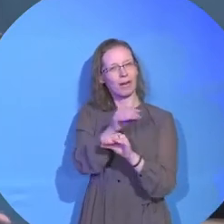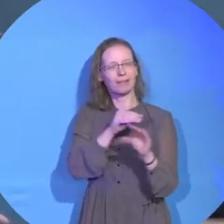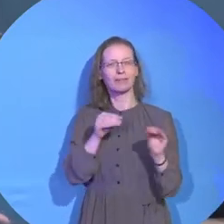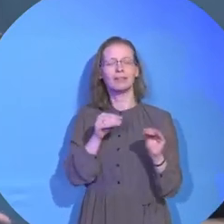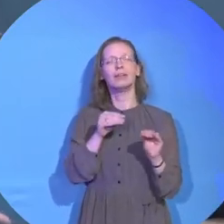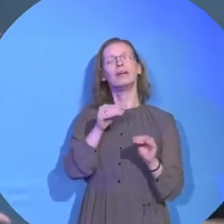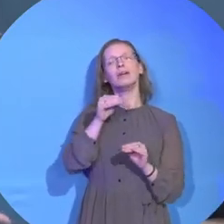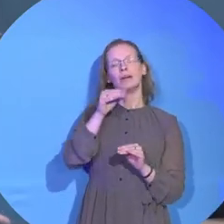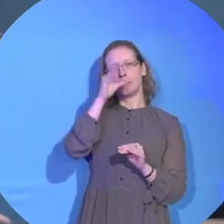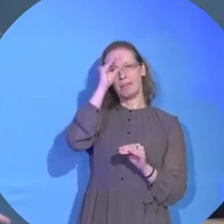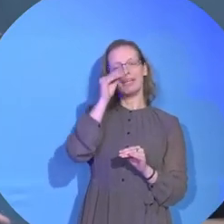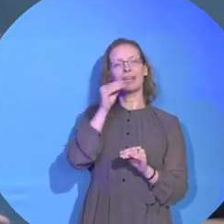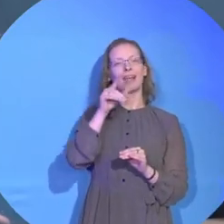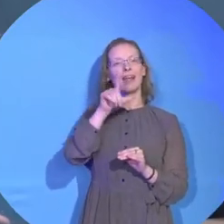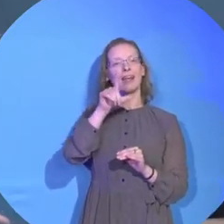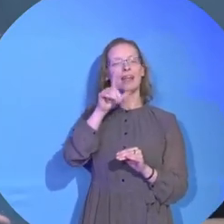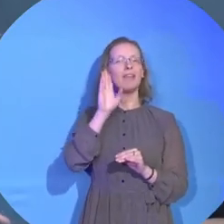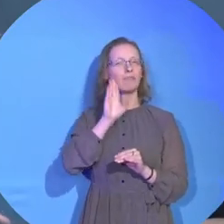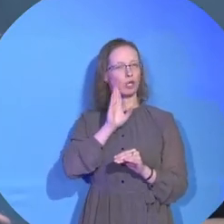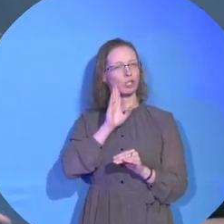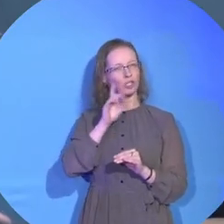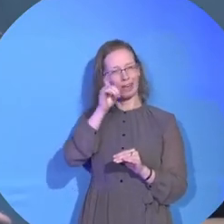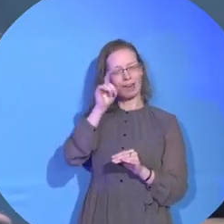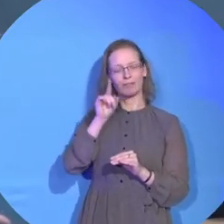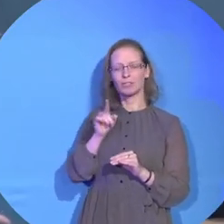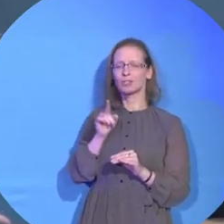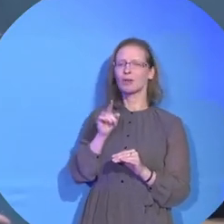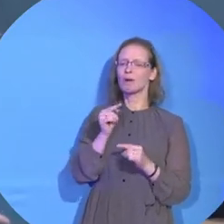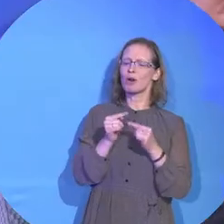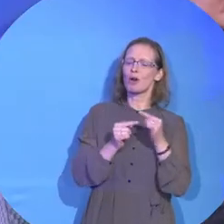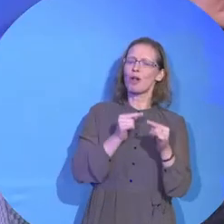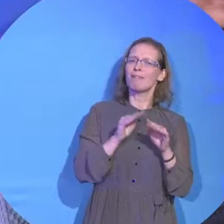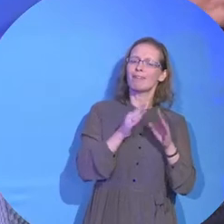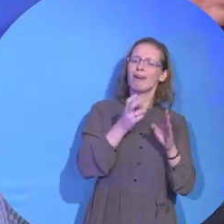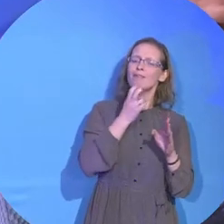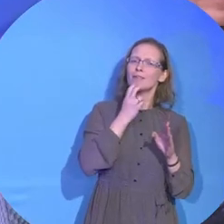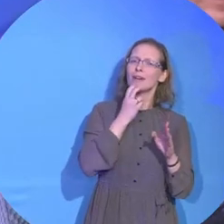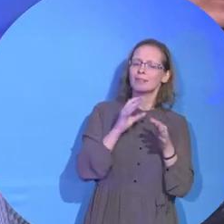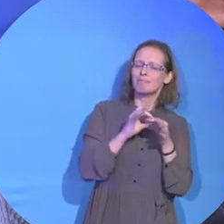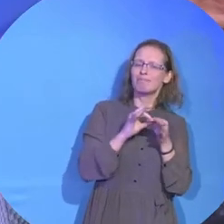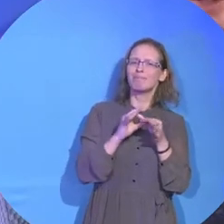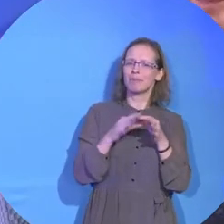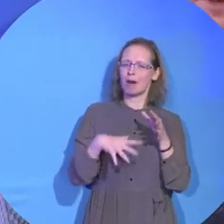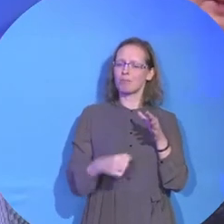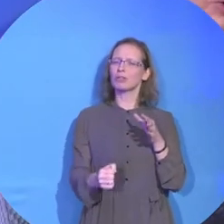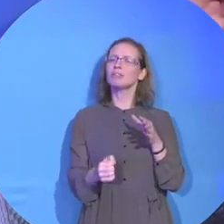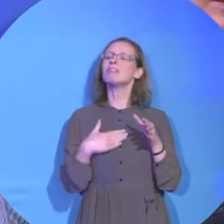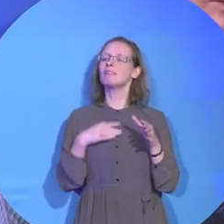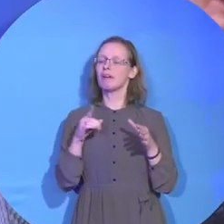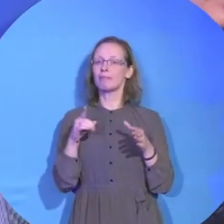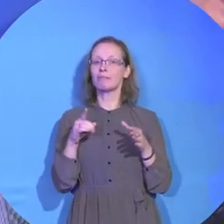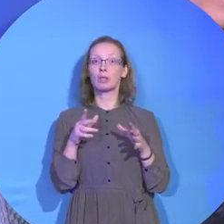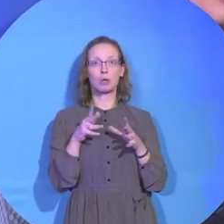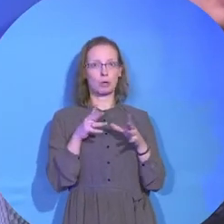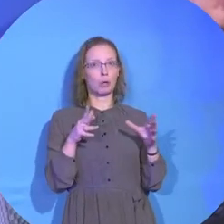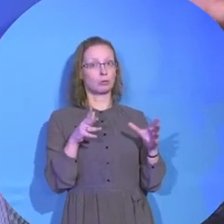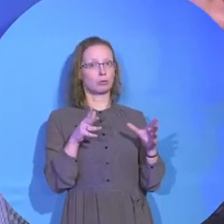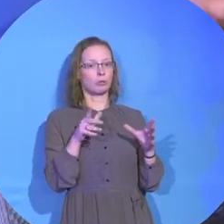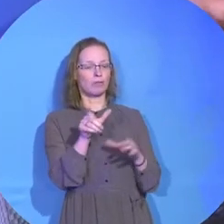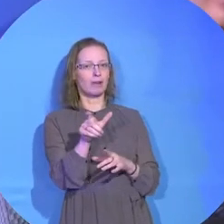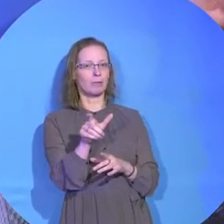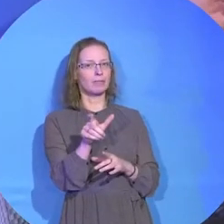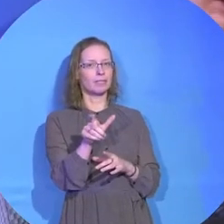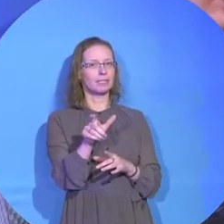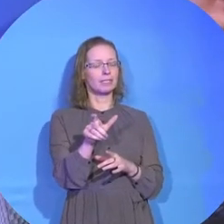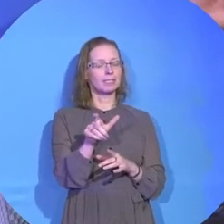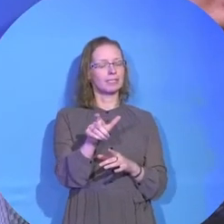de huisarts bij abortus? Een heel groot onderwerp. Mm-hmm. In de eerste plaats wil ik trouwens zeggen, een radertje om het leven te